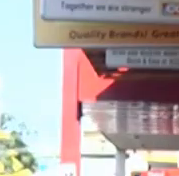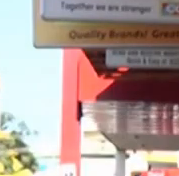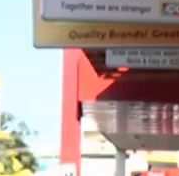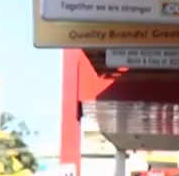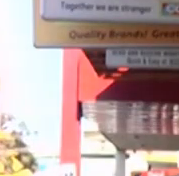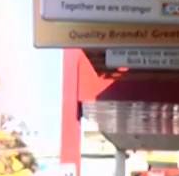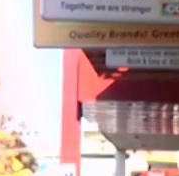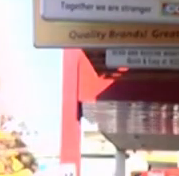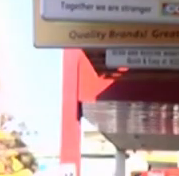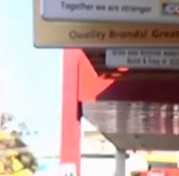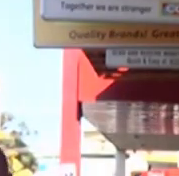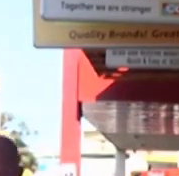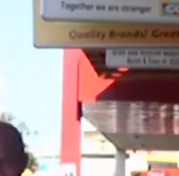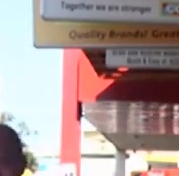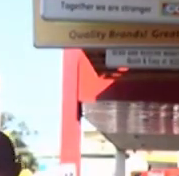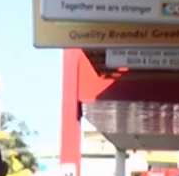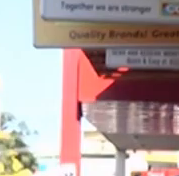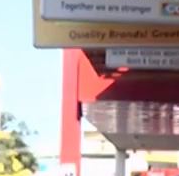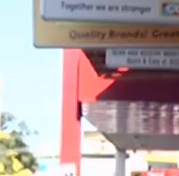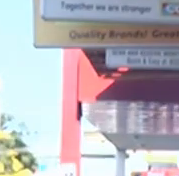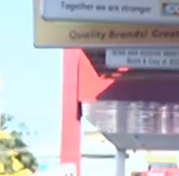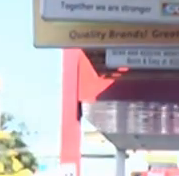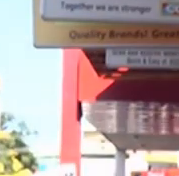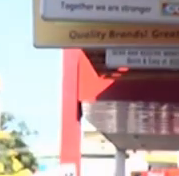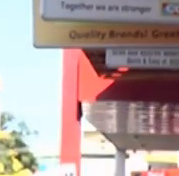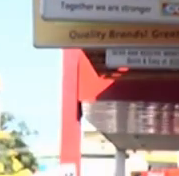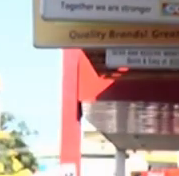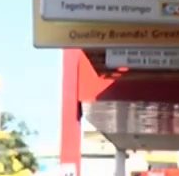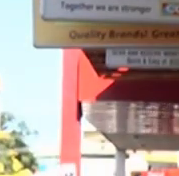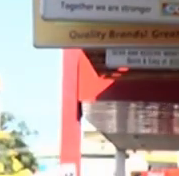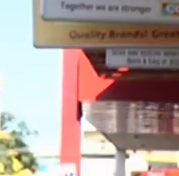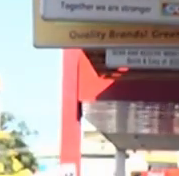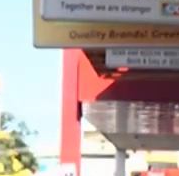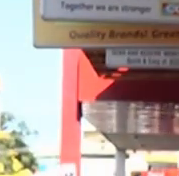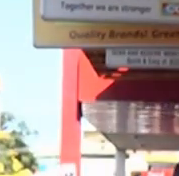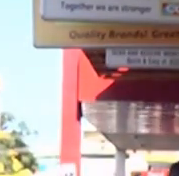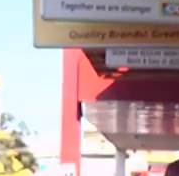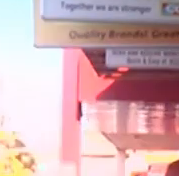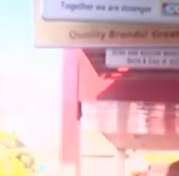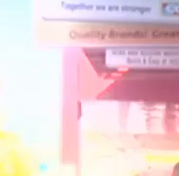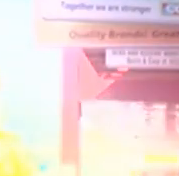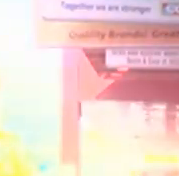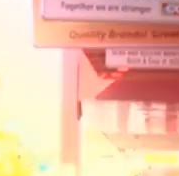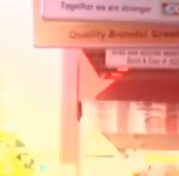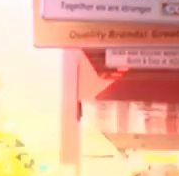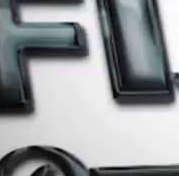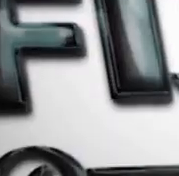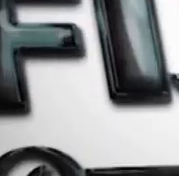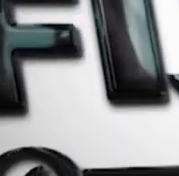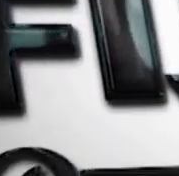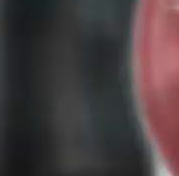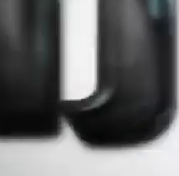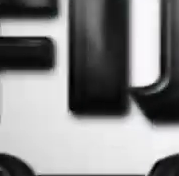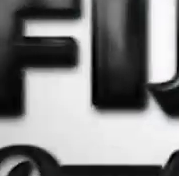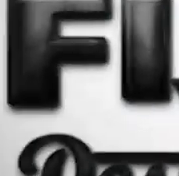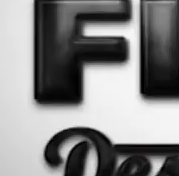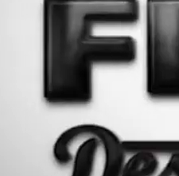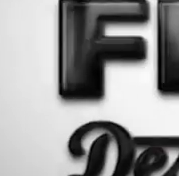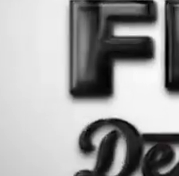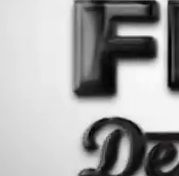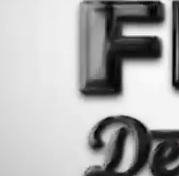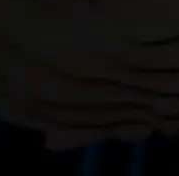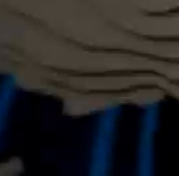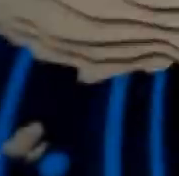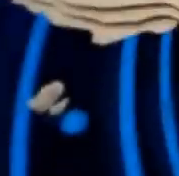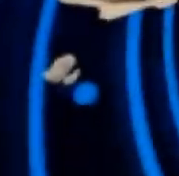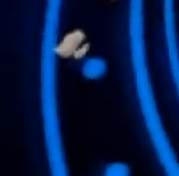baik tu dia jadi mereka tahu रेडियो फीजी बहुत रेडियो फीजी रोज सुनता हूँ रेडियो फीजी 2 देश